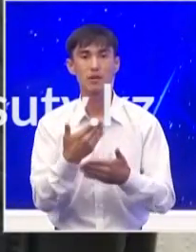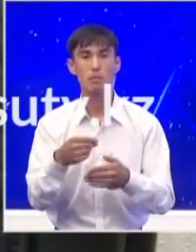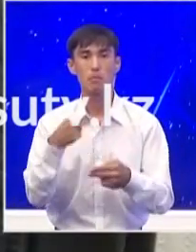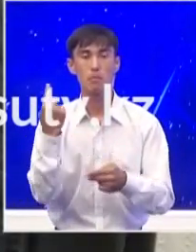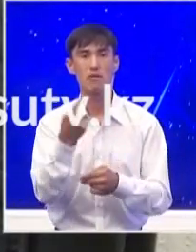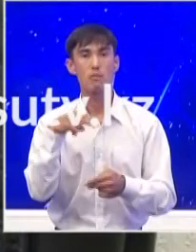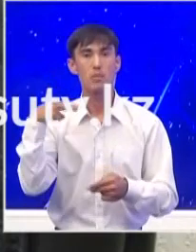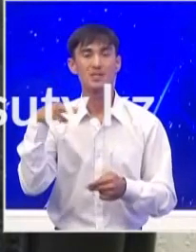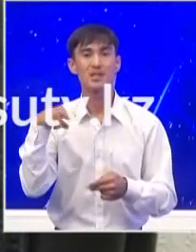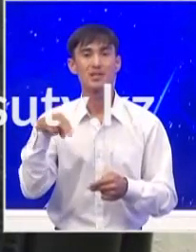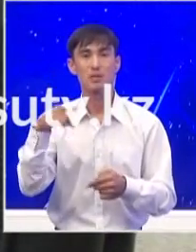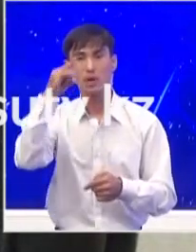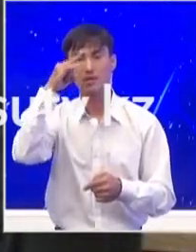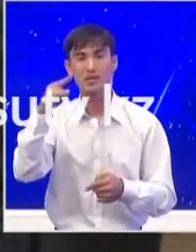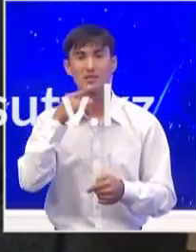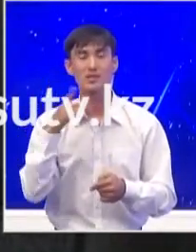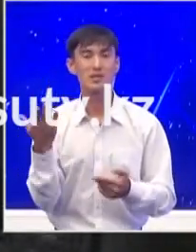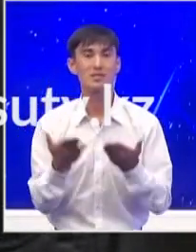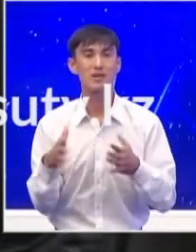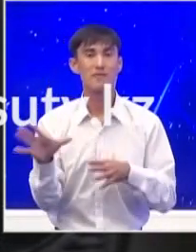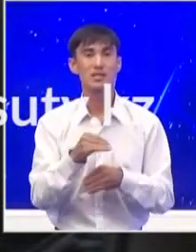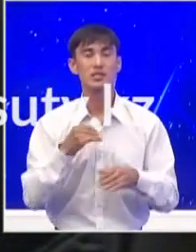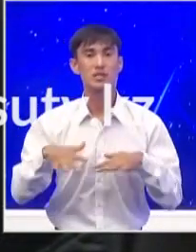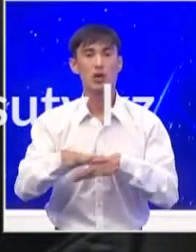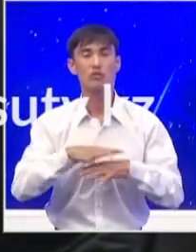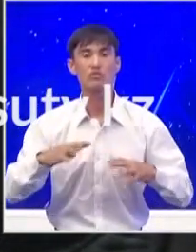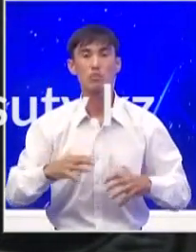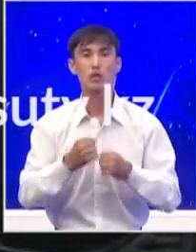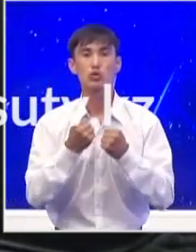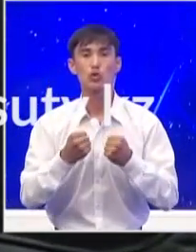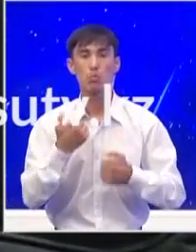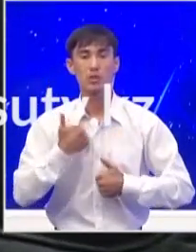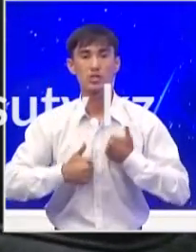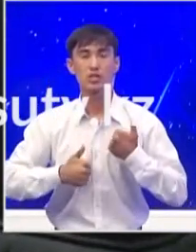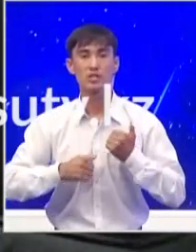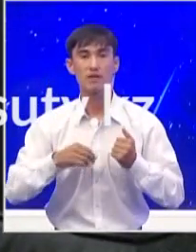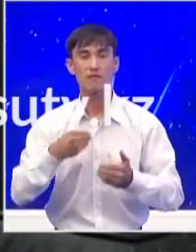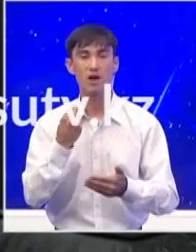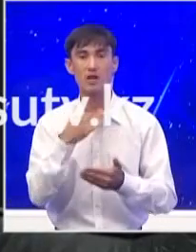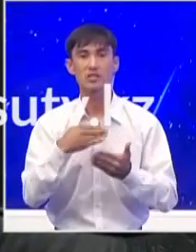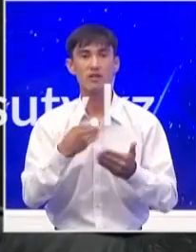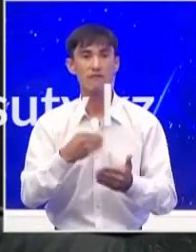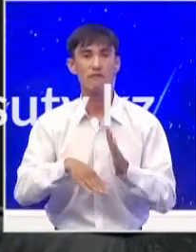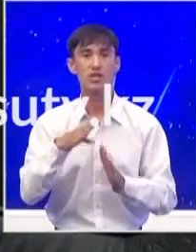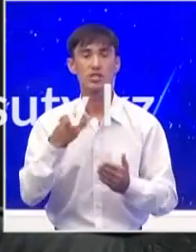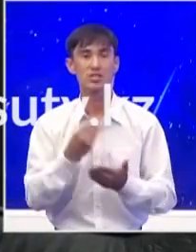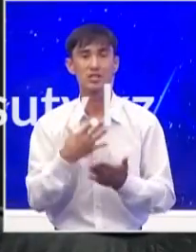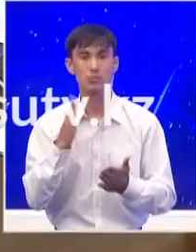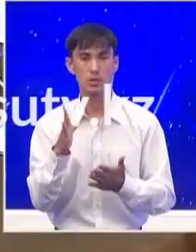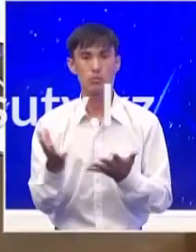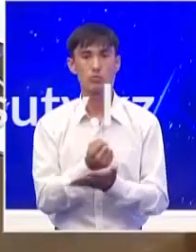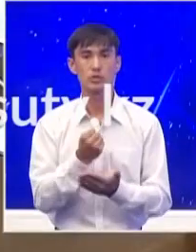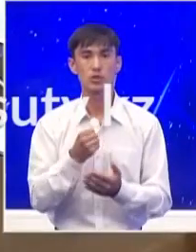республики казахстан если весь наш народ поставить сплоченность и благочестие в качестве высших ценностей мы добьемся любых высот